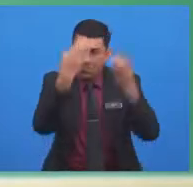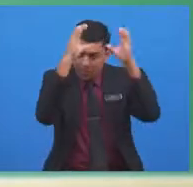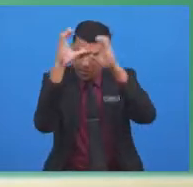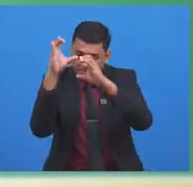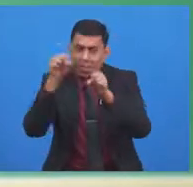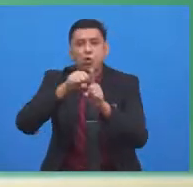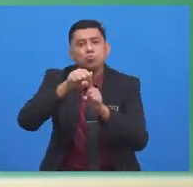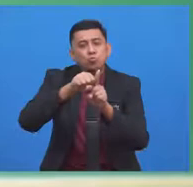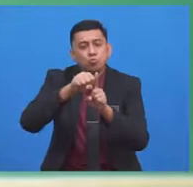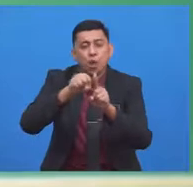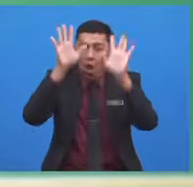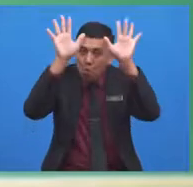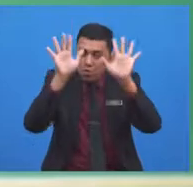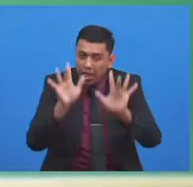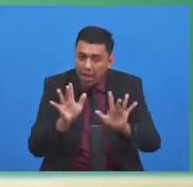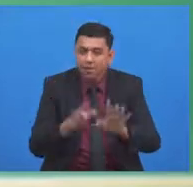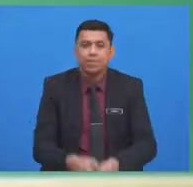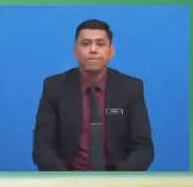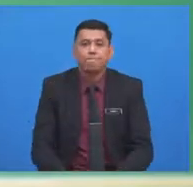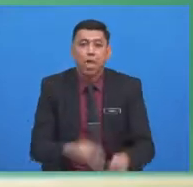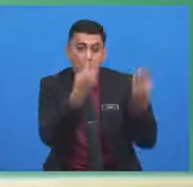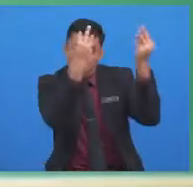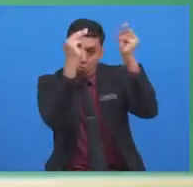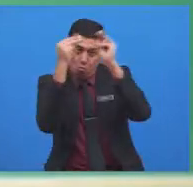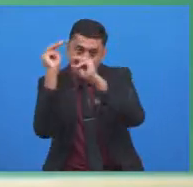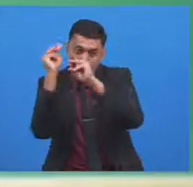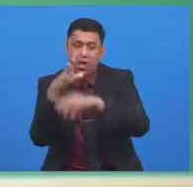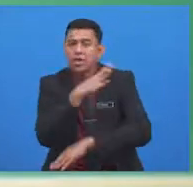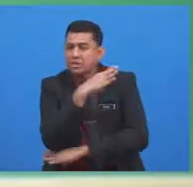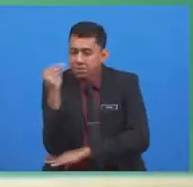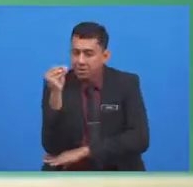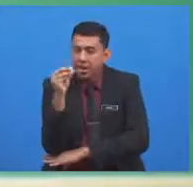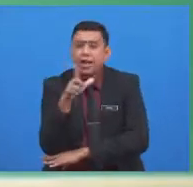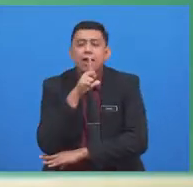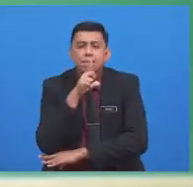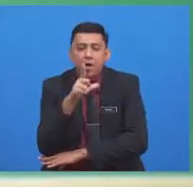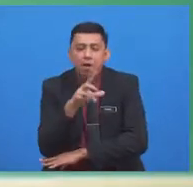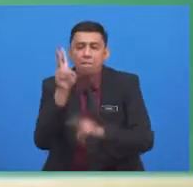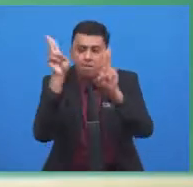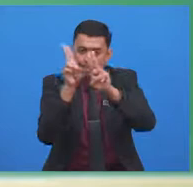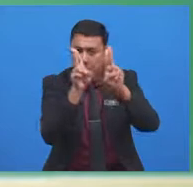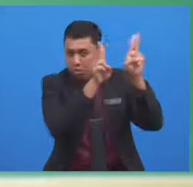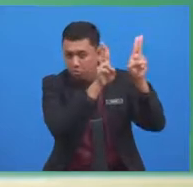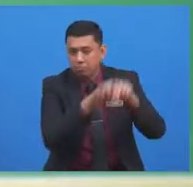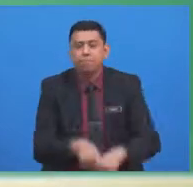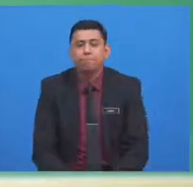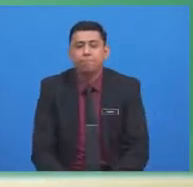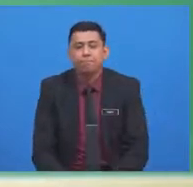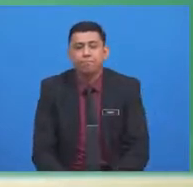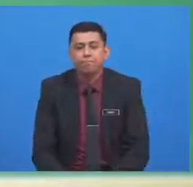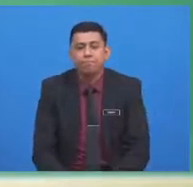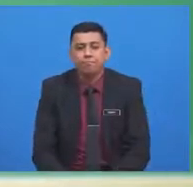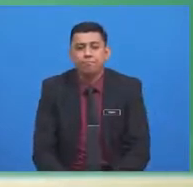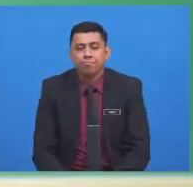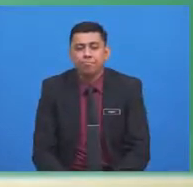suhu, hujan, musim dan kelembapan udara. Unsur pertama yang